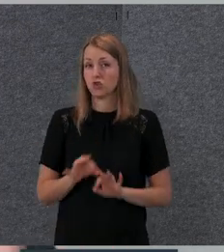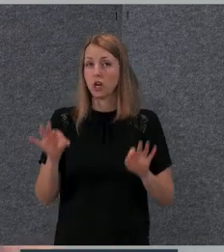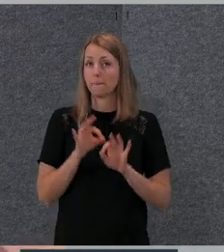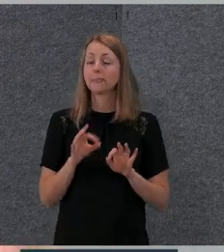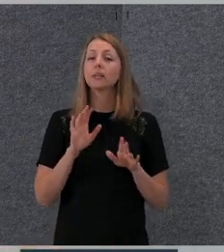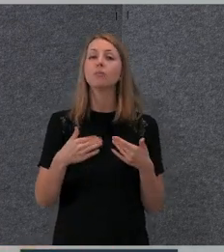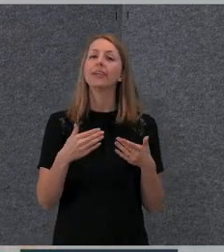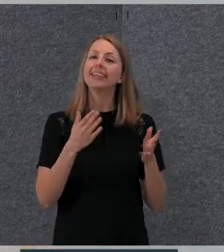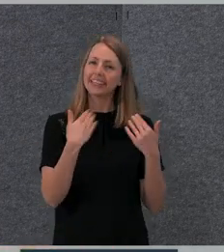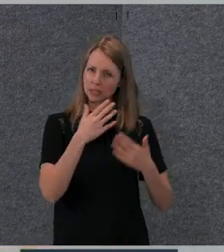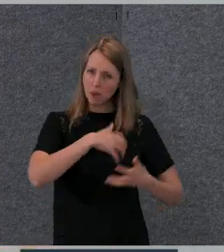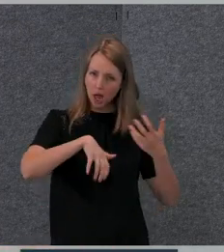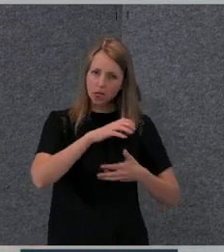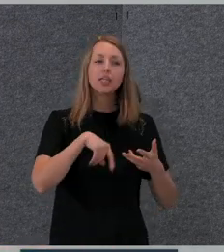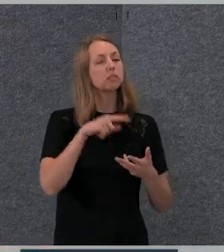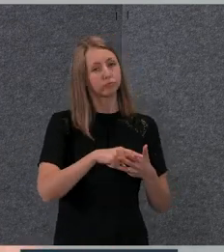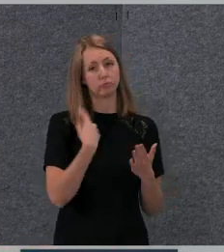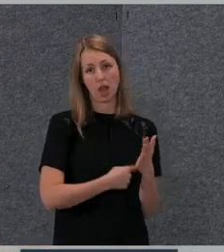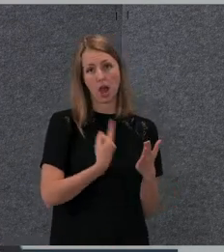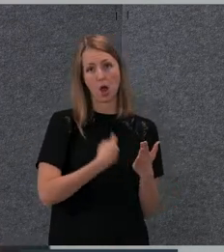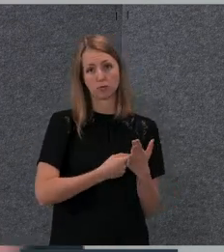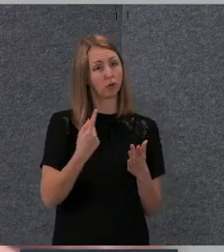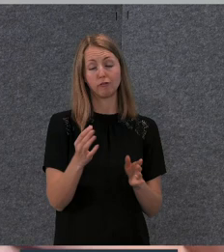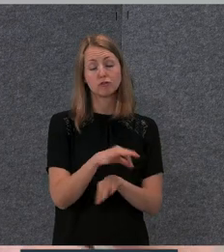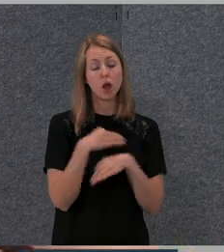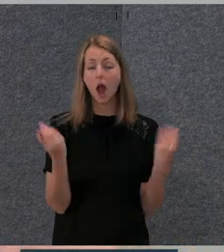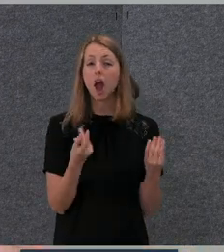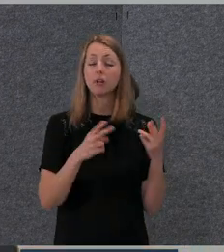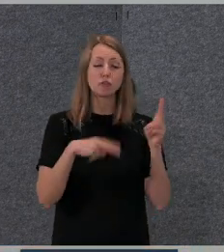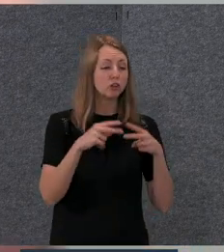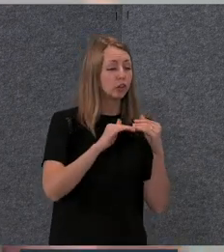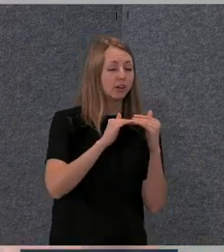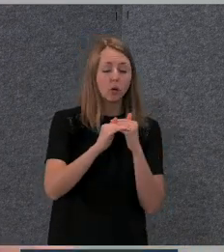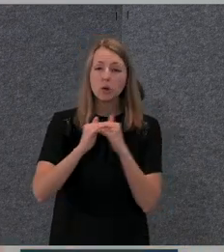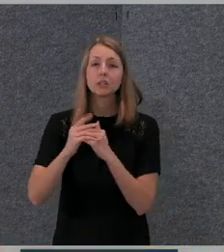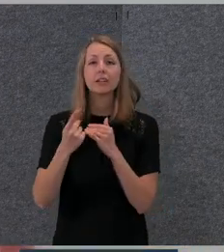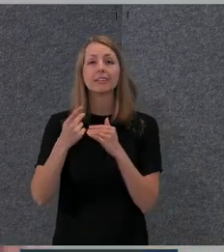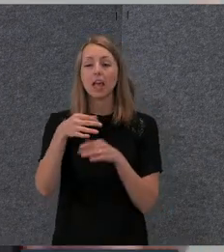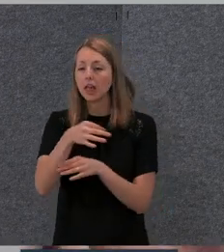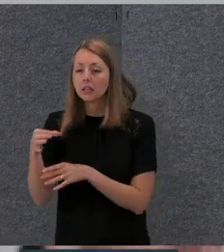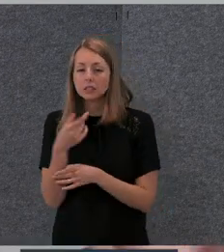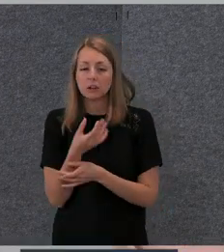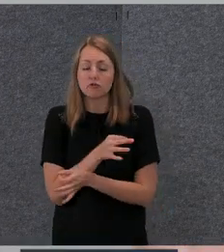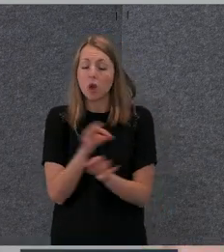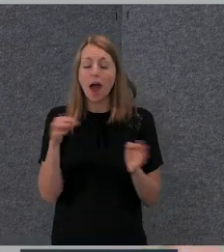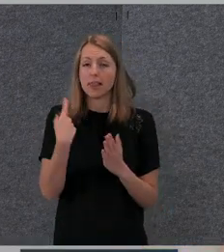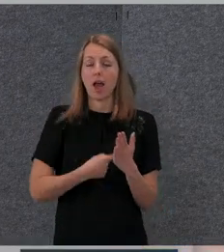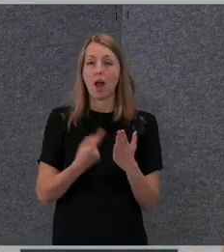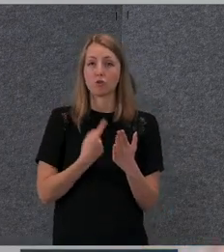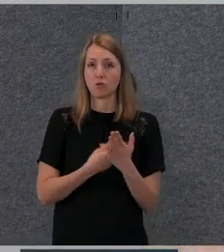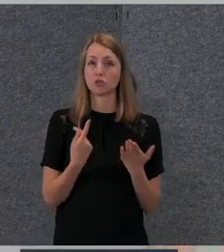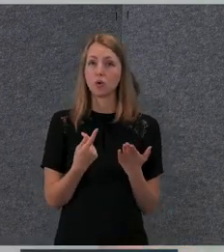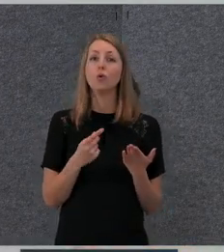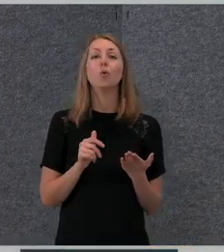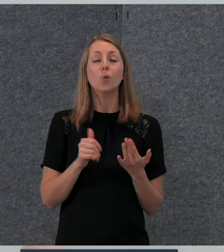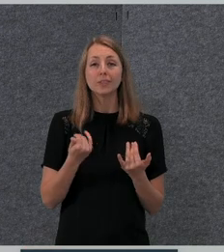als fundamentale Herausforderung für alle Kontinente, alle Inseln, alle aber besonders betroffen sind